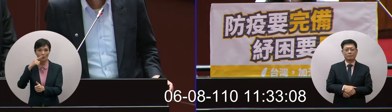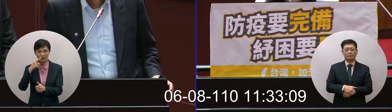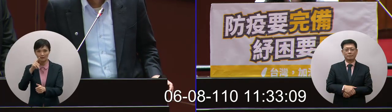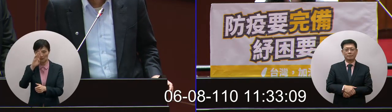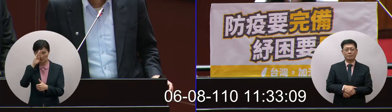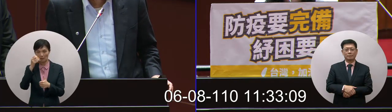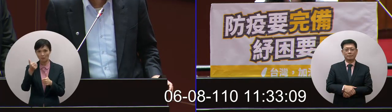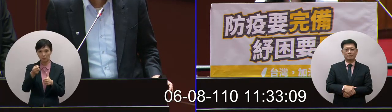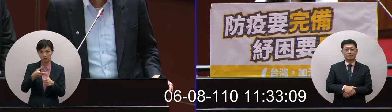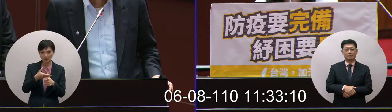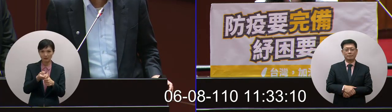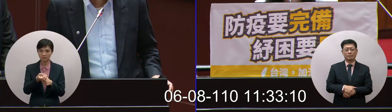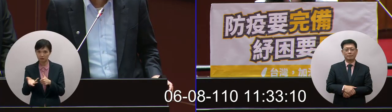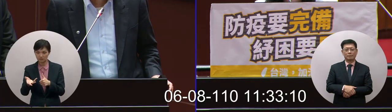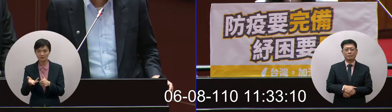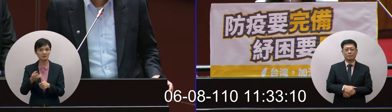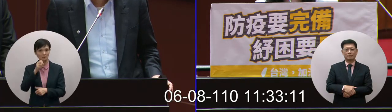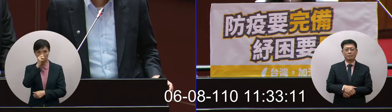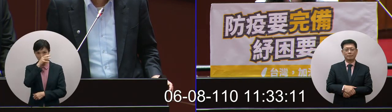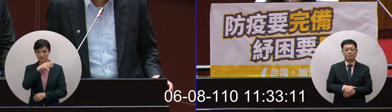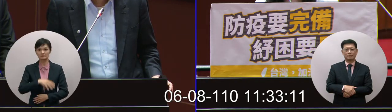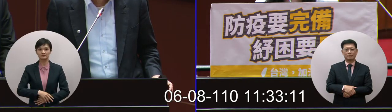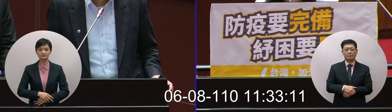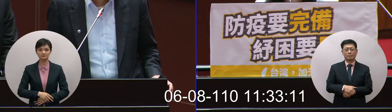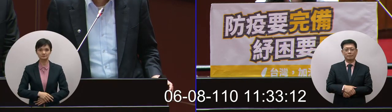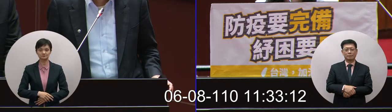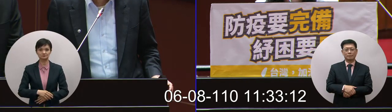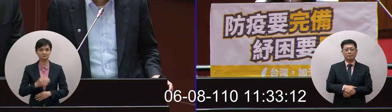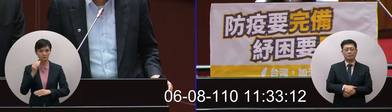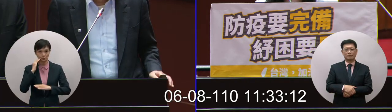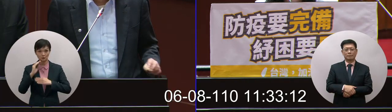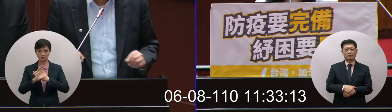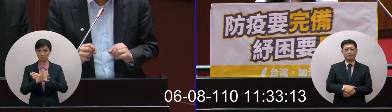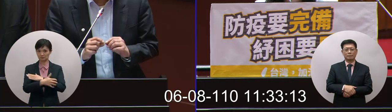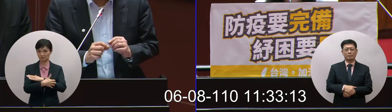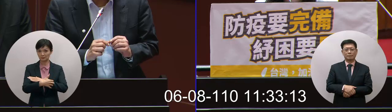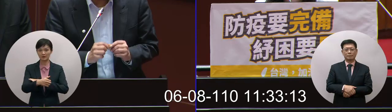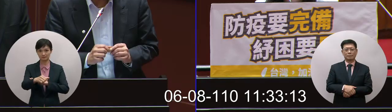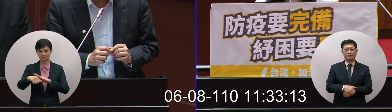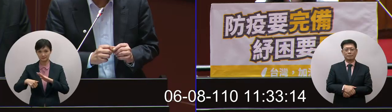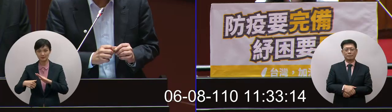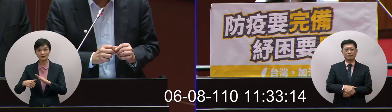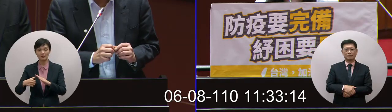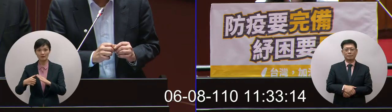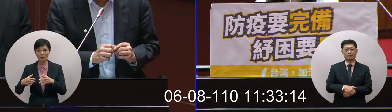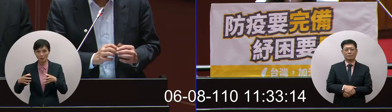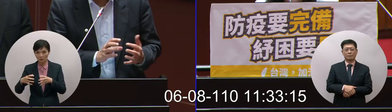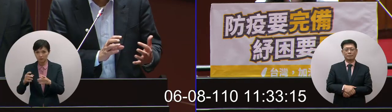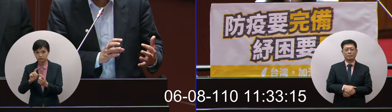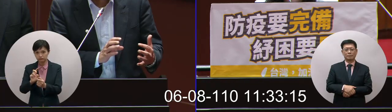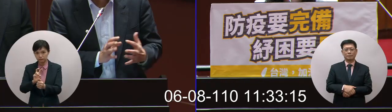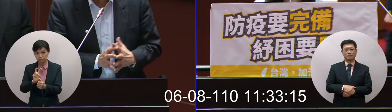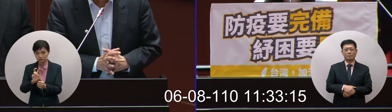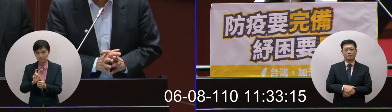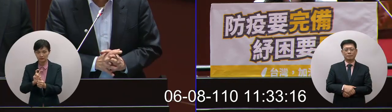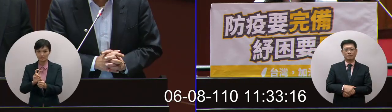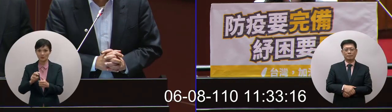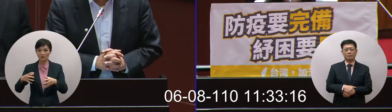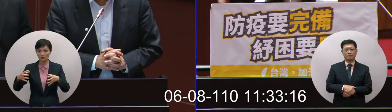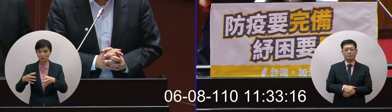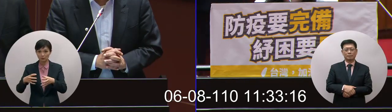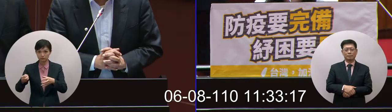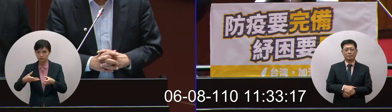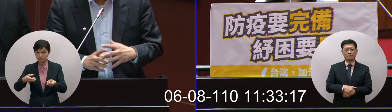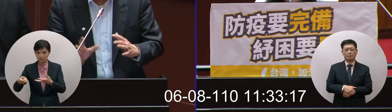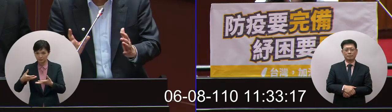是不好。不过我们现在来衡量这里面，这家事移工基本上他比较不会有群聚的可能，那只要生活管理稍微